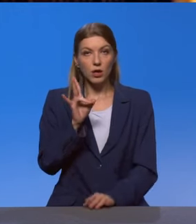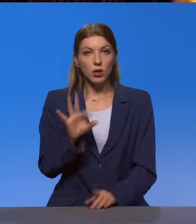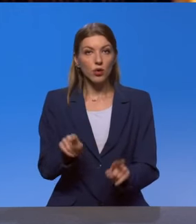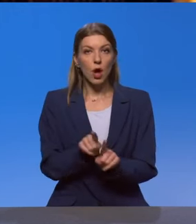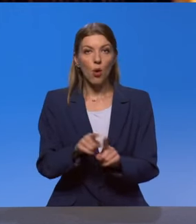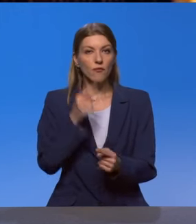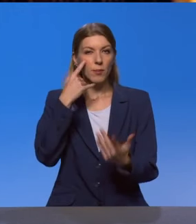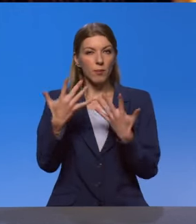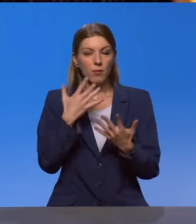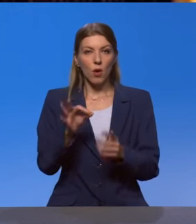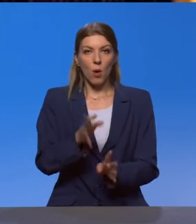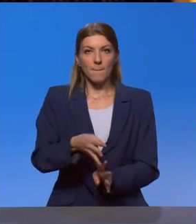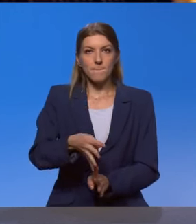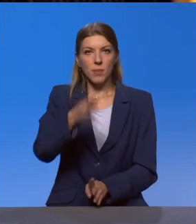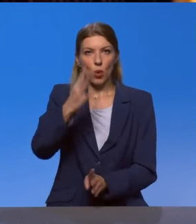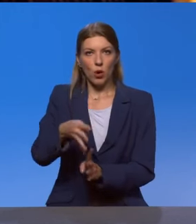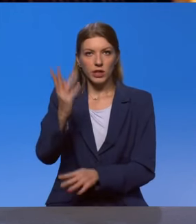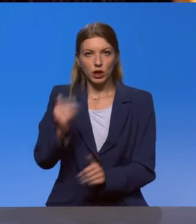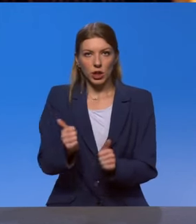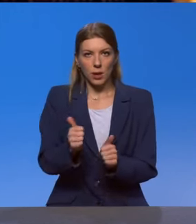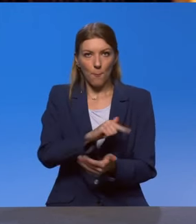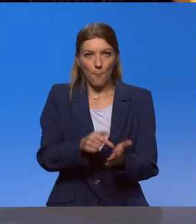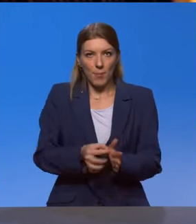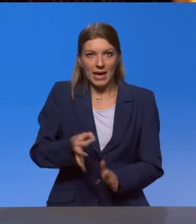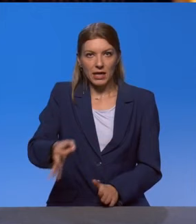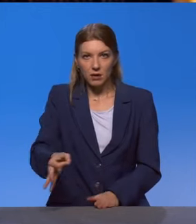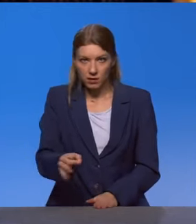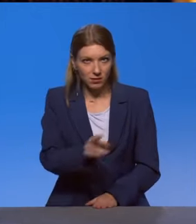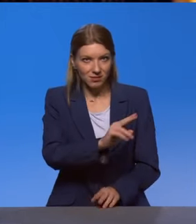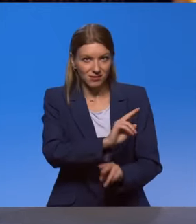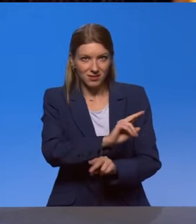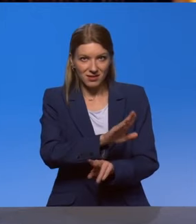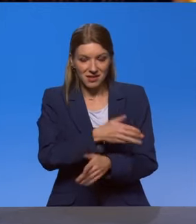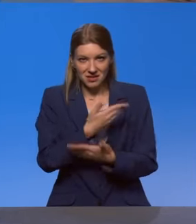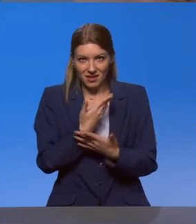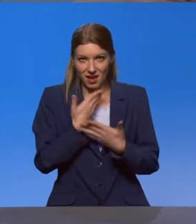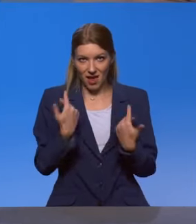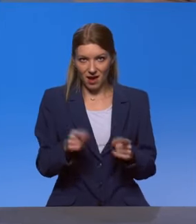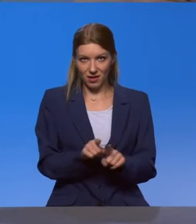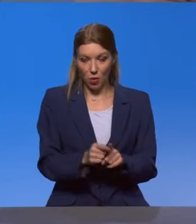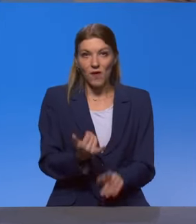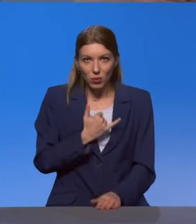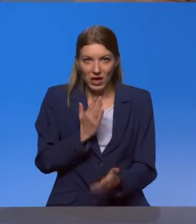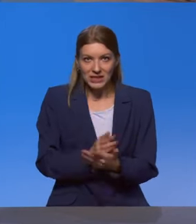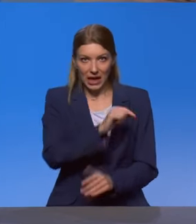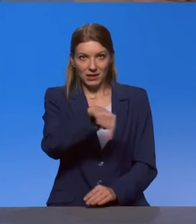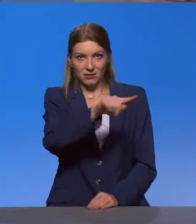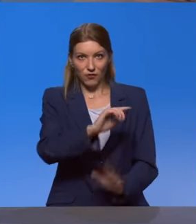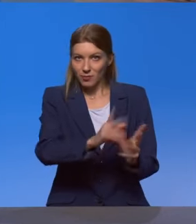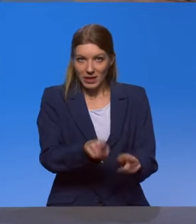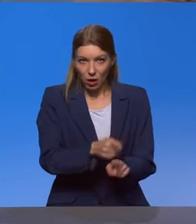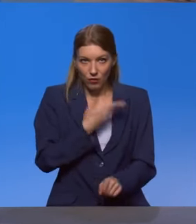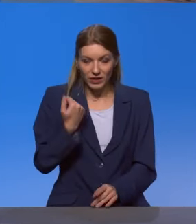как многоэтажный пригород, нигде в мире не существует. А у нас, к сожалению, есть, да, многоэтажный пригород. Поэтому пригород может быть